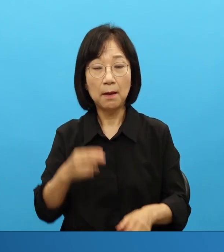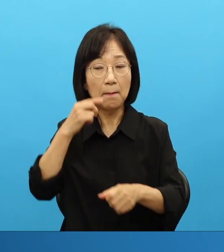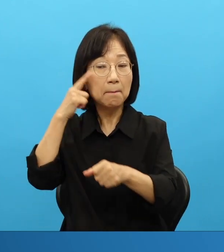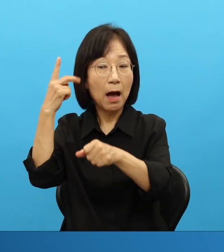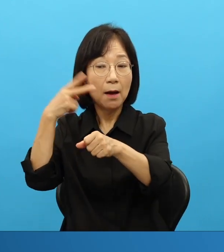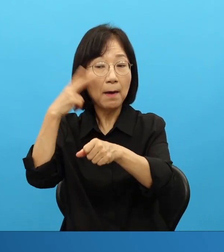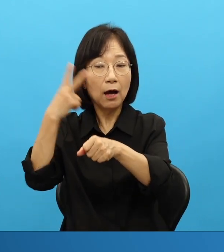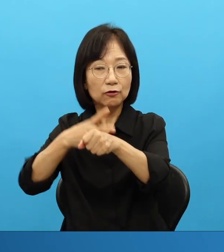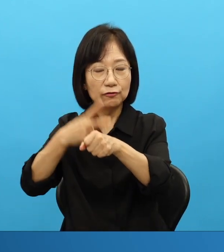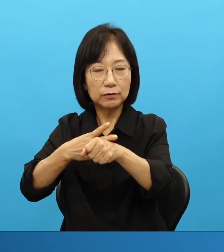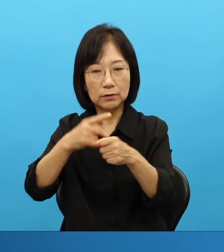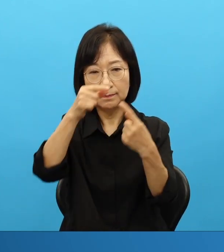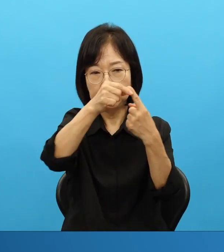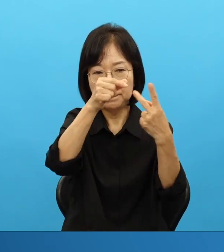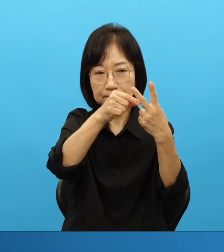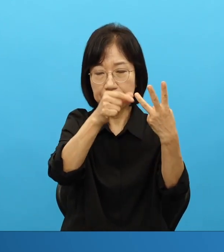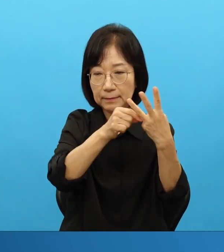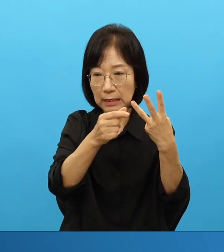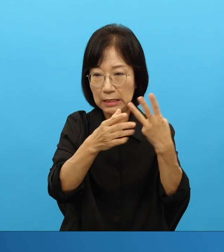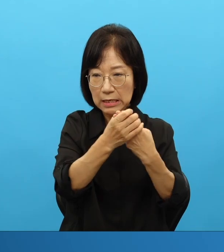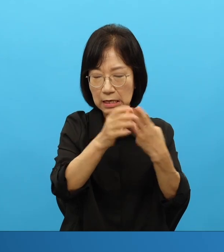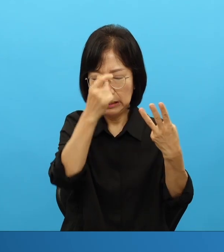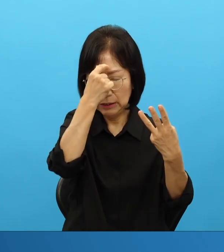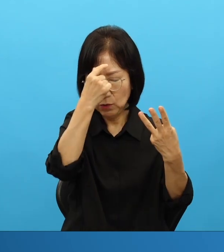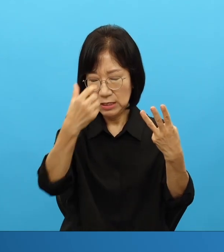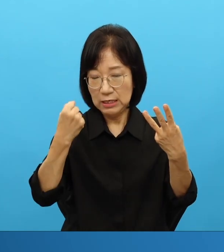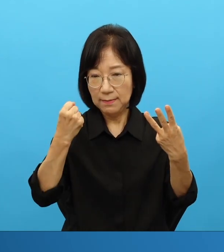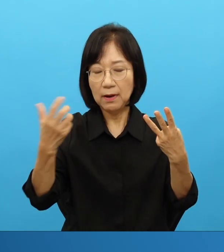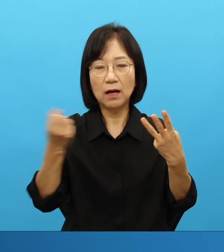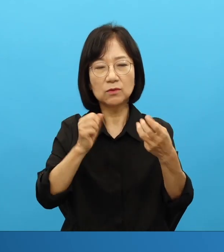하는데 놀라운 역사 이룬 거예요. And with this, we see that Paul raised